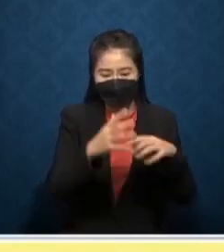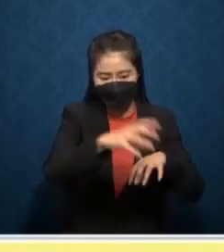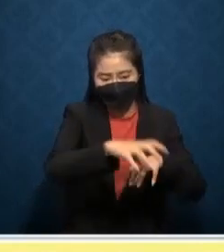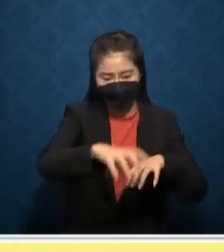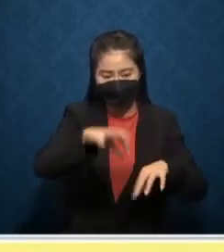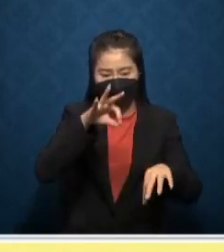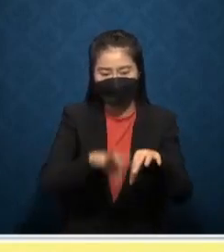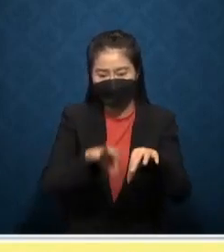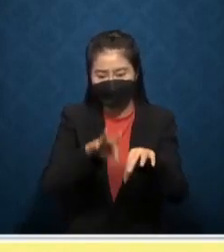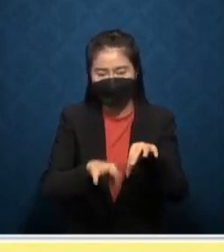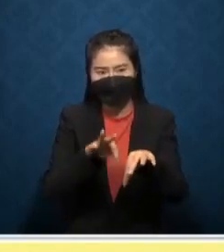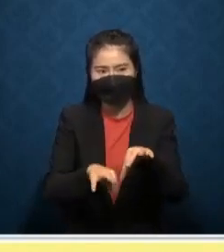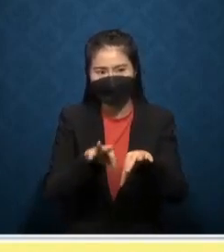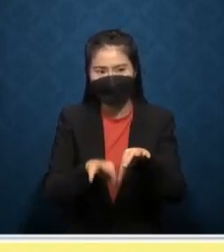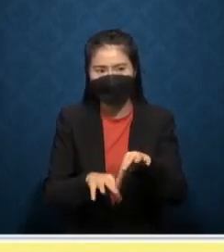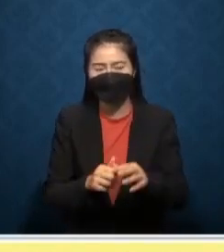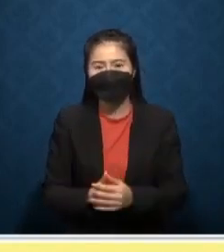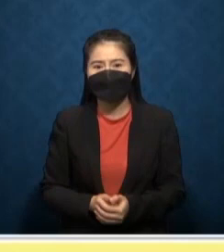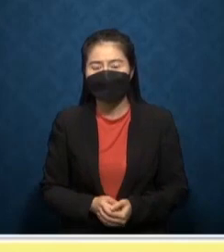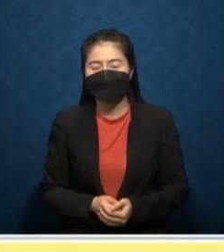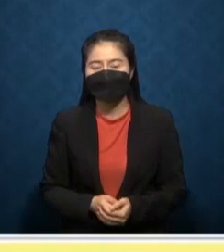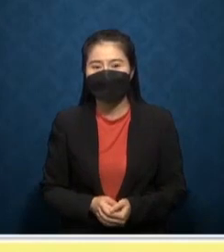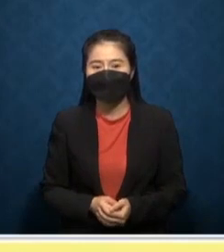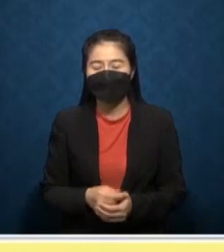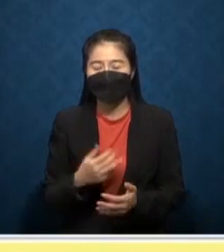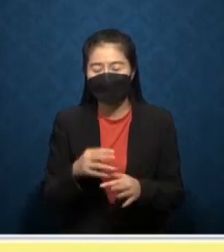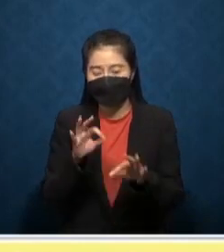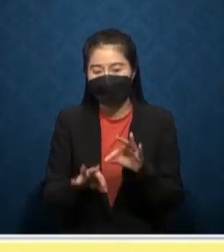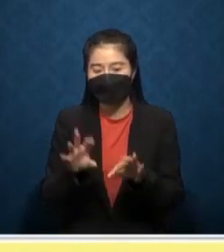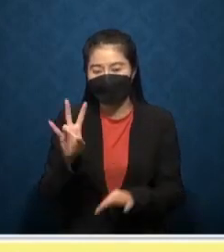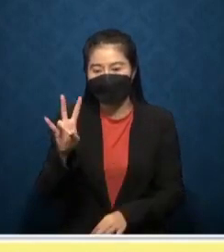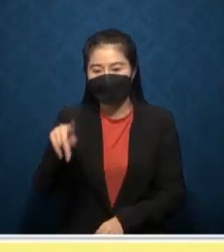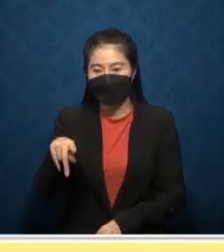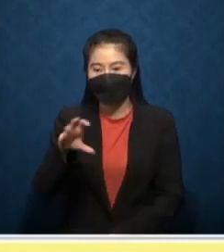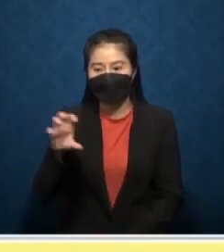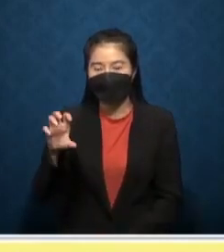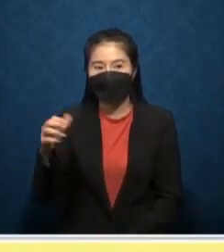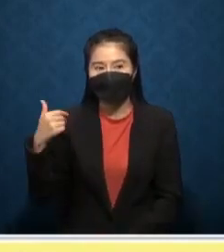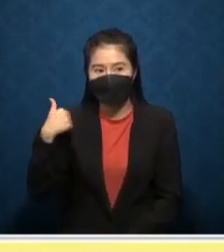500 ล้านบาระหัดเงิหลงไปไดอีก 7,500 ล้านบา